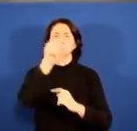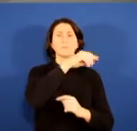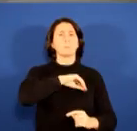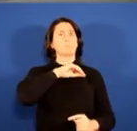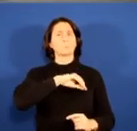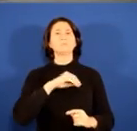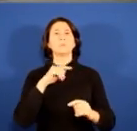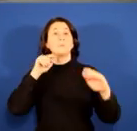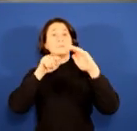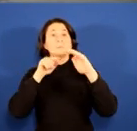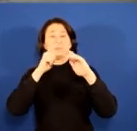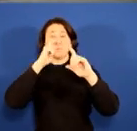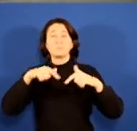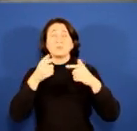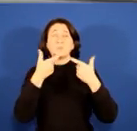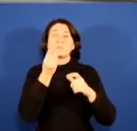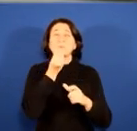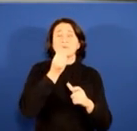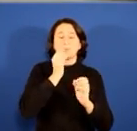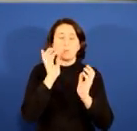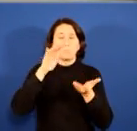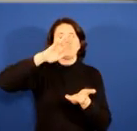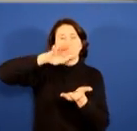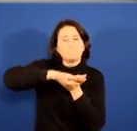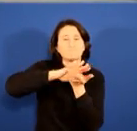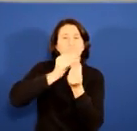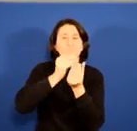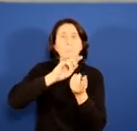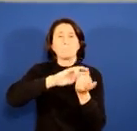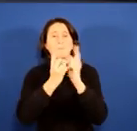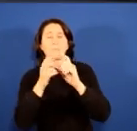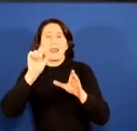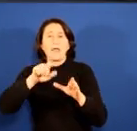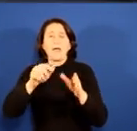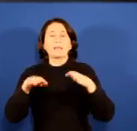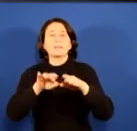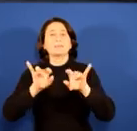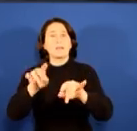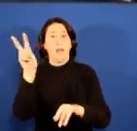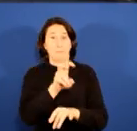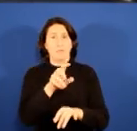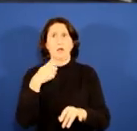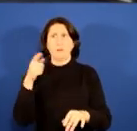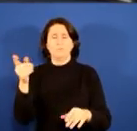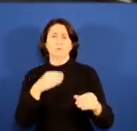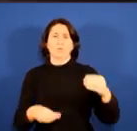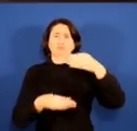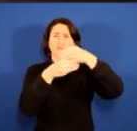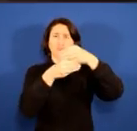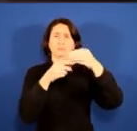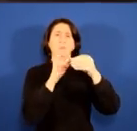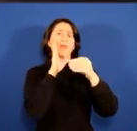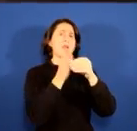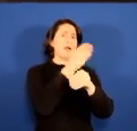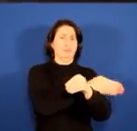esker jaso da hori. Bizkaiko Foru Aldundiko ingurumen sailak lehenengo hondakinen isuririk ez egotea lortu nahi du.